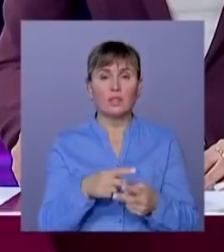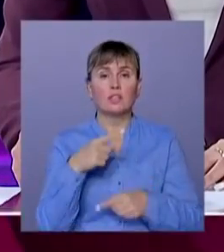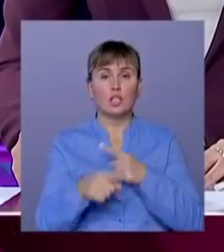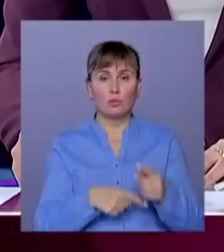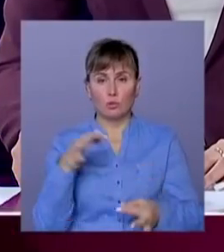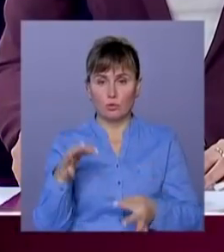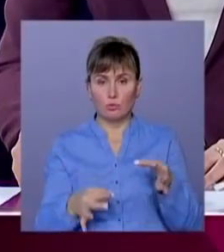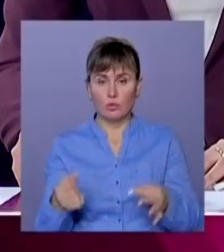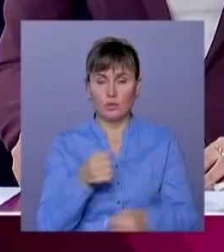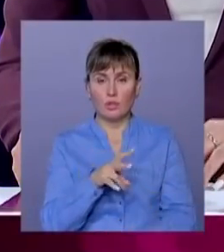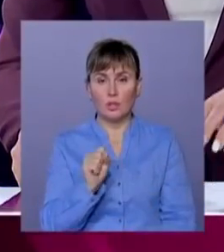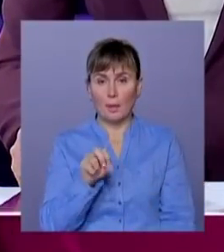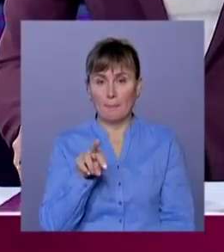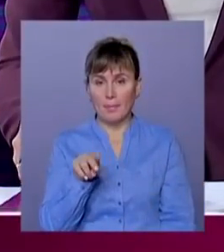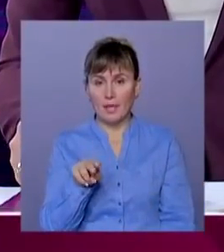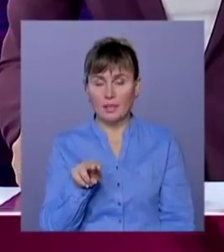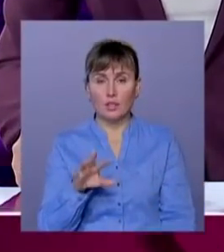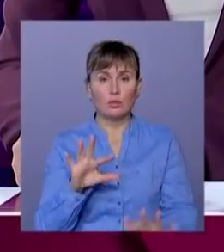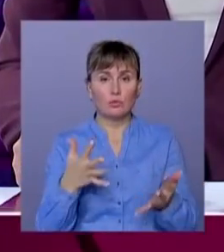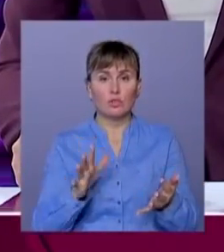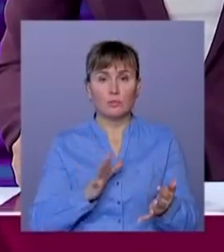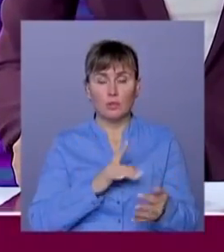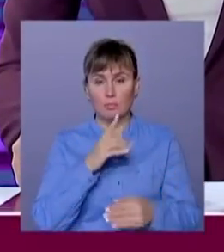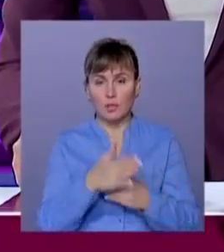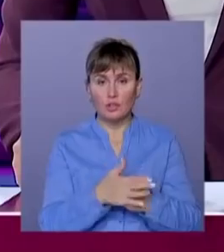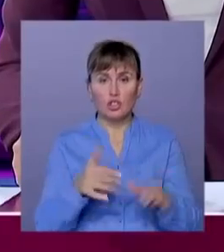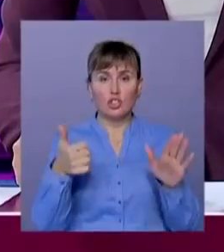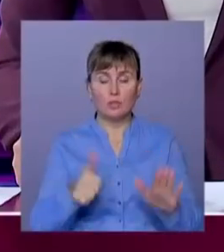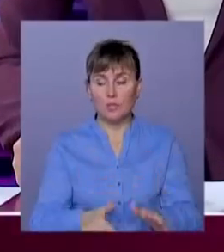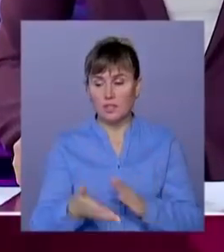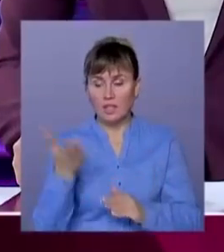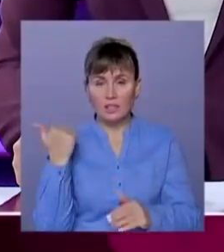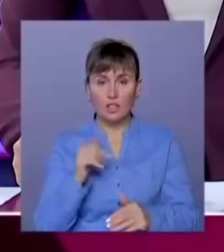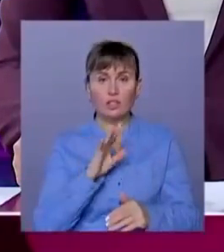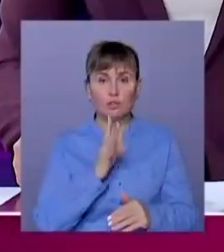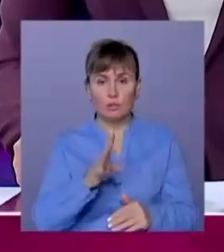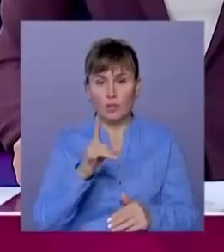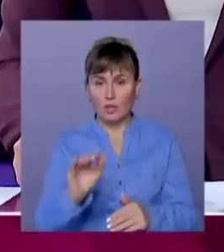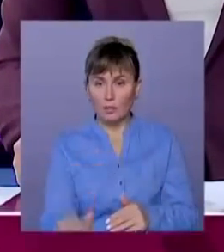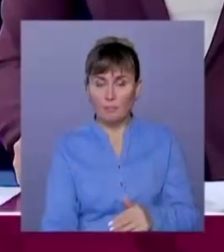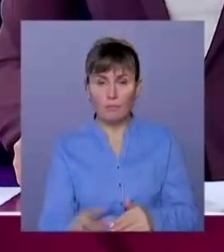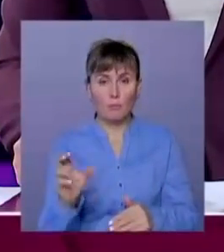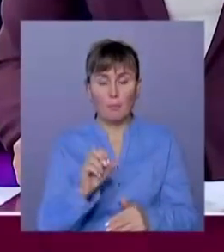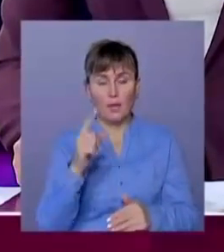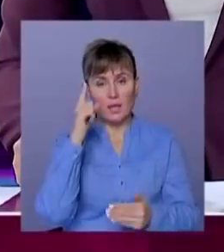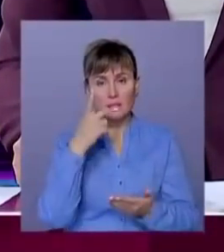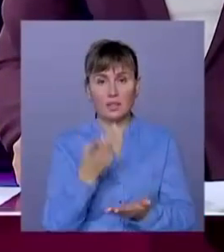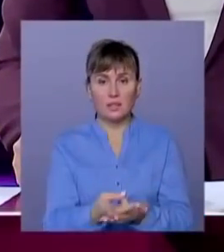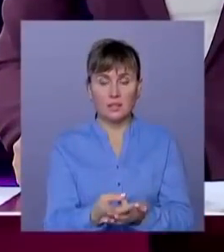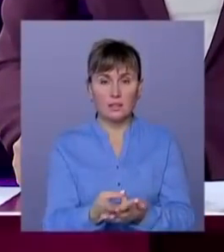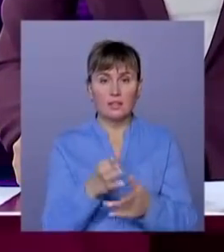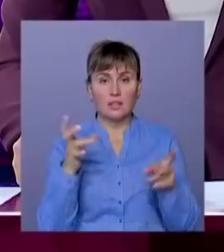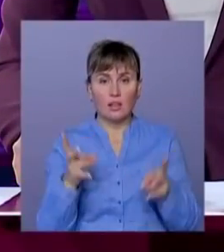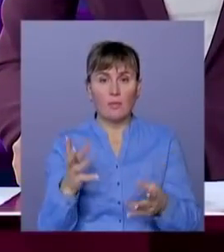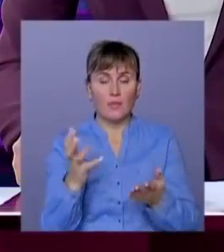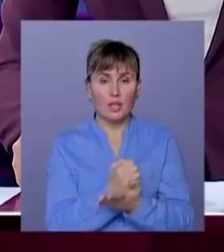суда назначено на пятницу. Напомню, инцидент произошел почти полгода назад. 4-летнего ребенка в бессознательном состоянии с травмами